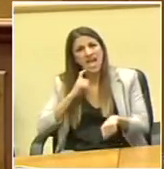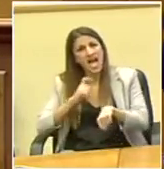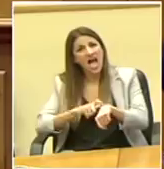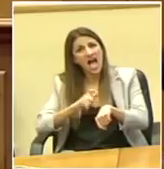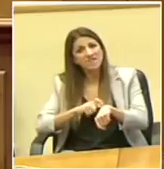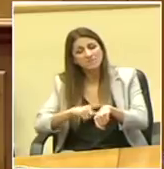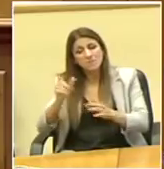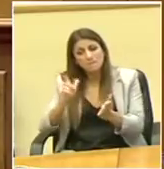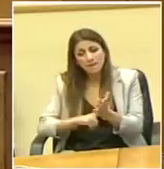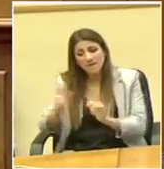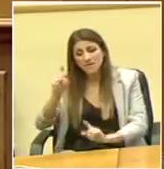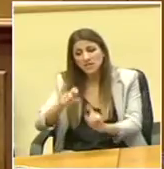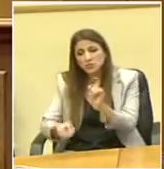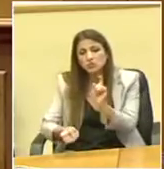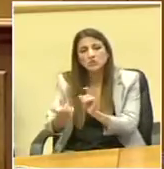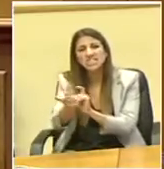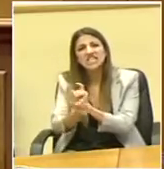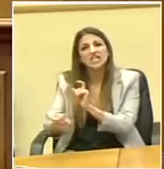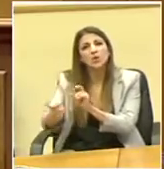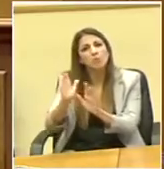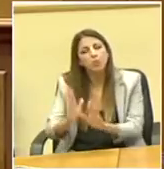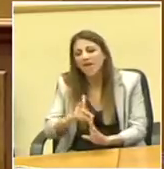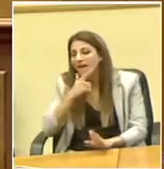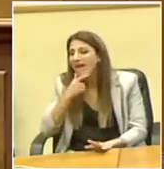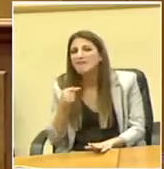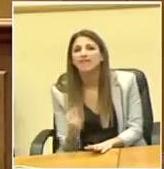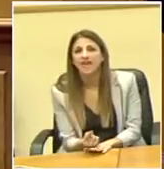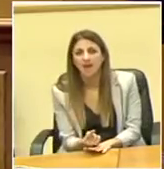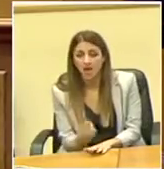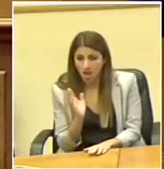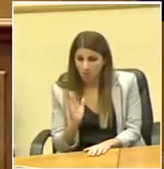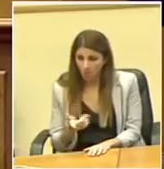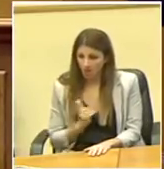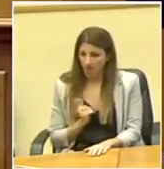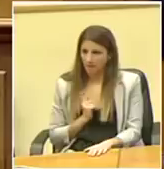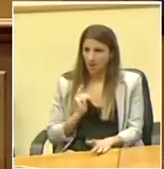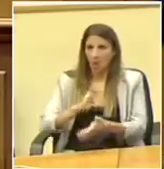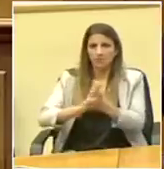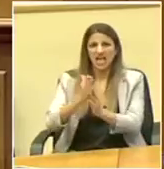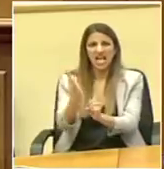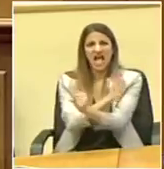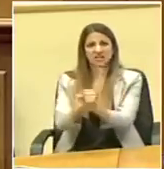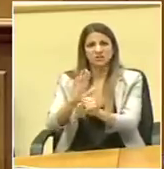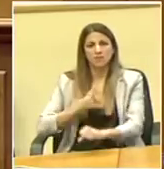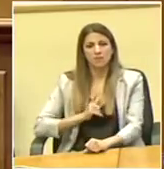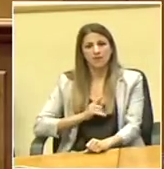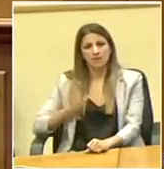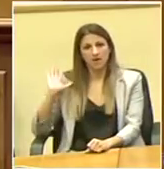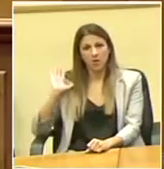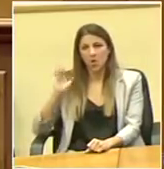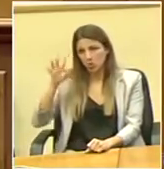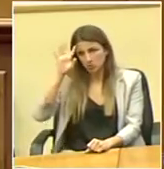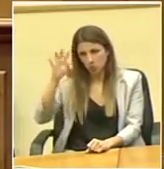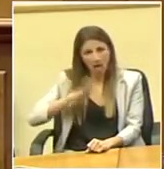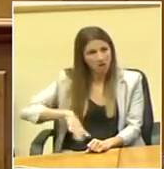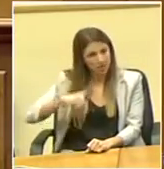να κάθεσαι και να περιμένεις τι, την απόλυτη καταστροφή για ξαφνικά οι εργαζόμενοι να καταλάβουν ότι πρέπει να πάνε στο σοσιαλισμό, αν δεν